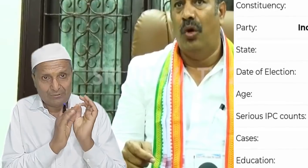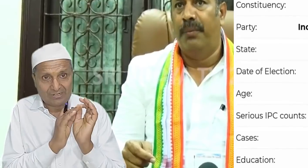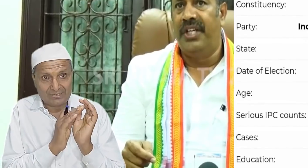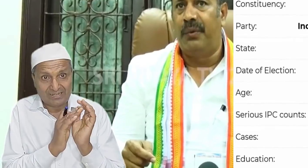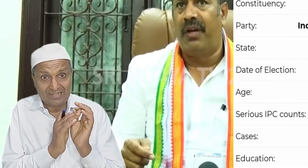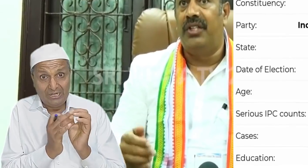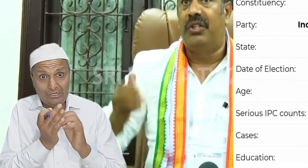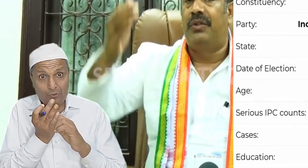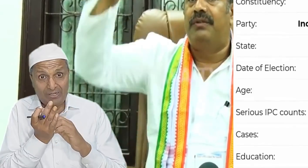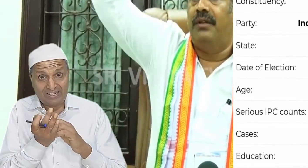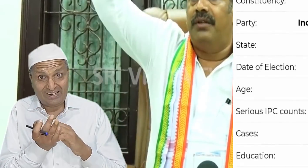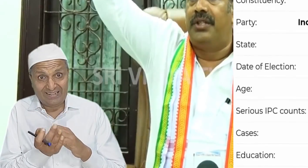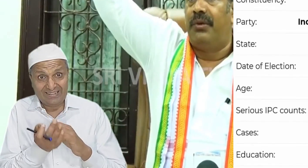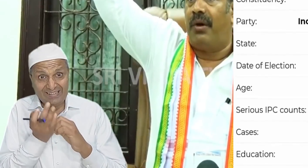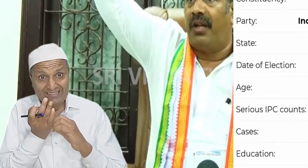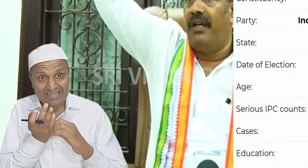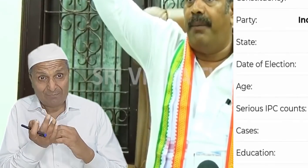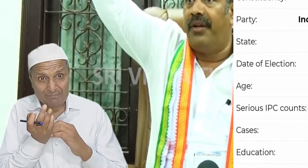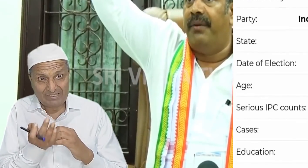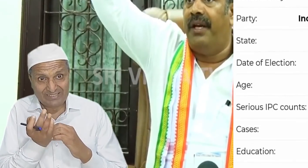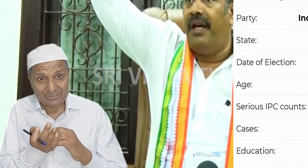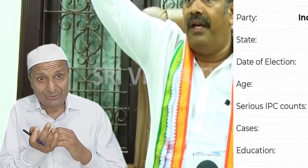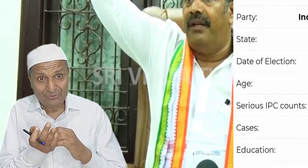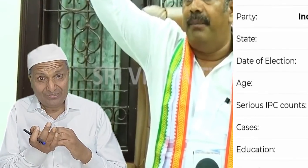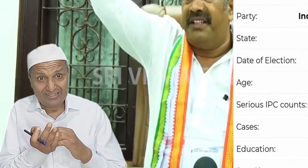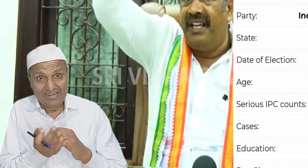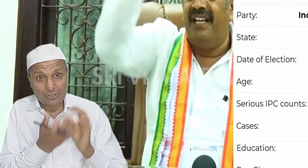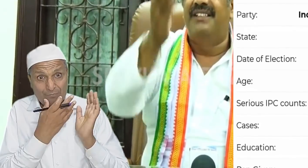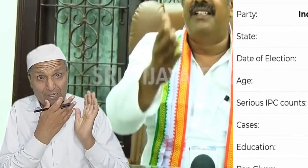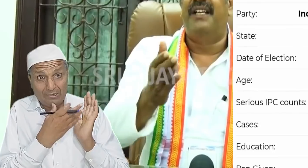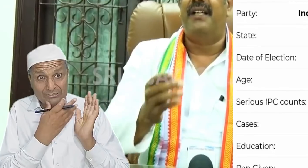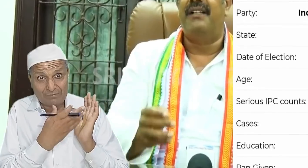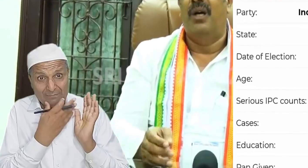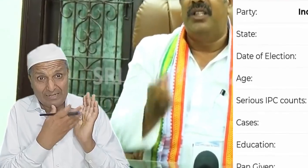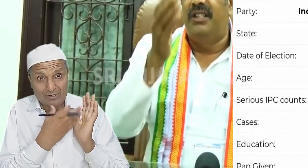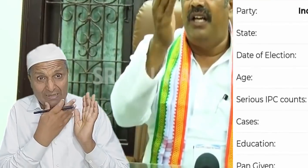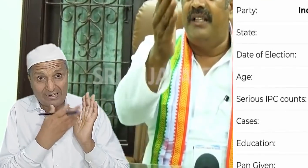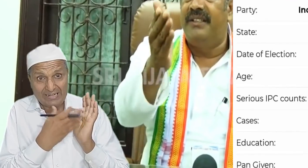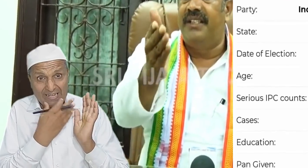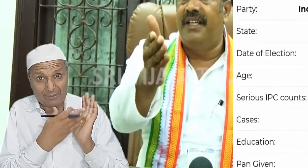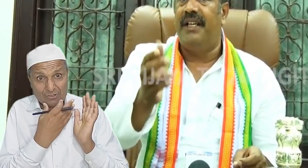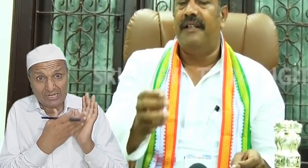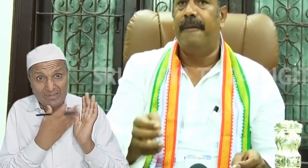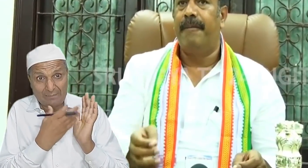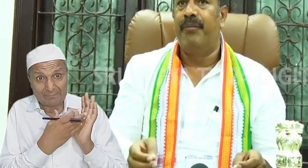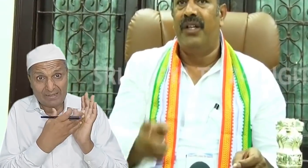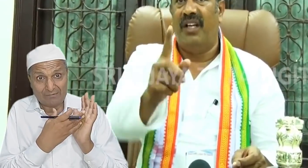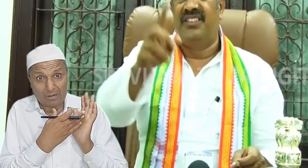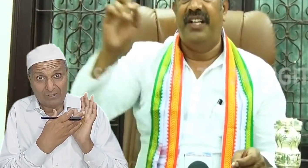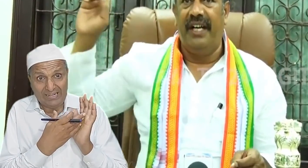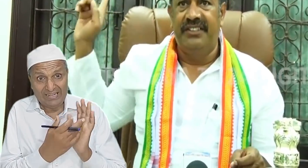जो आपने इन लोग कन्नड़ में कहा, इन्होंने कहा कि हिजाब की बात करते हो, ये जो श्रवण बेलगोल के हमारे ये जो खड़े हुए हैं